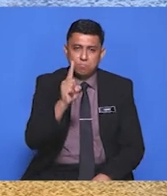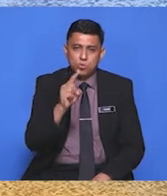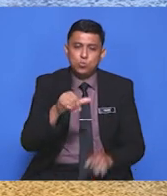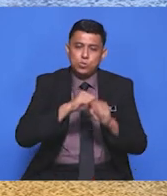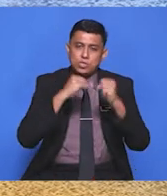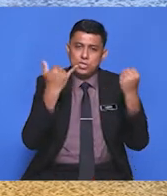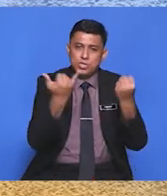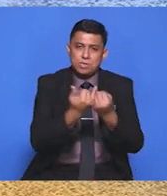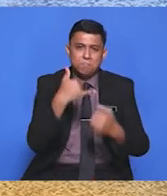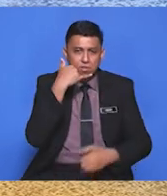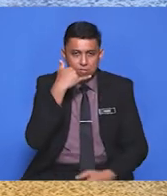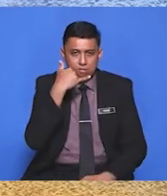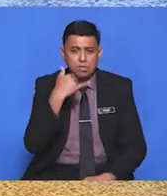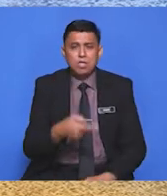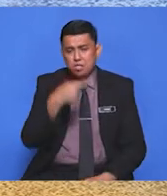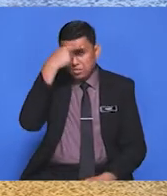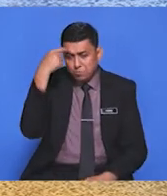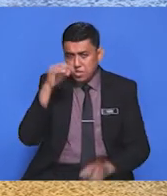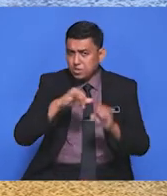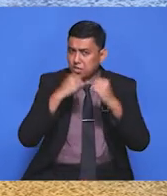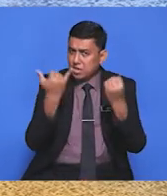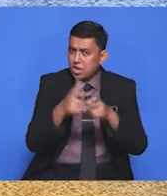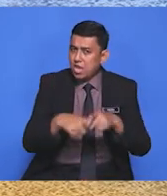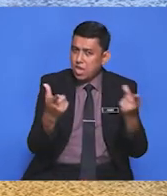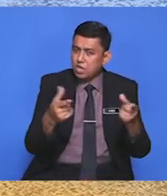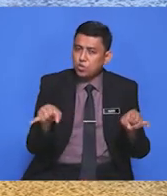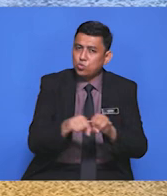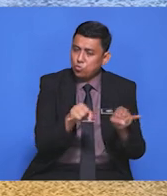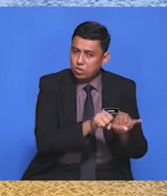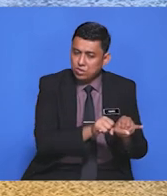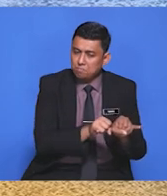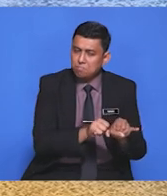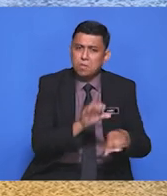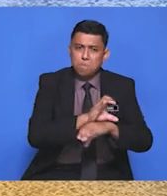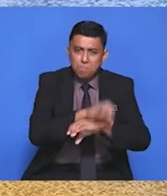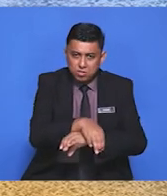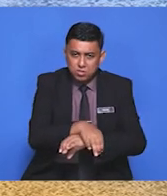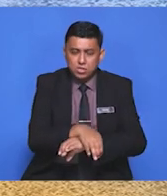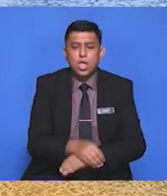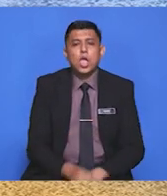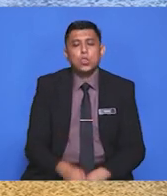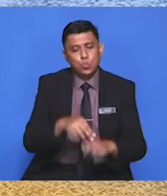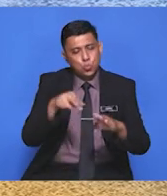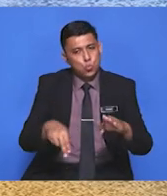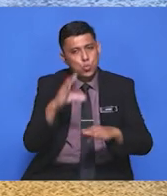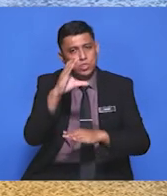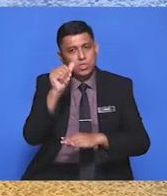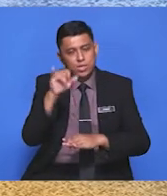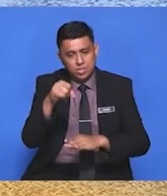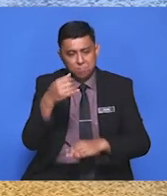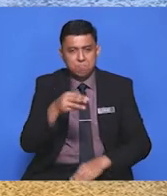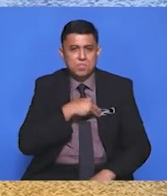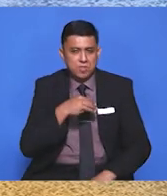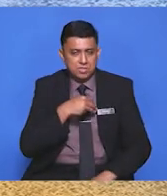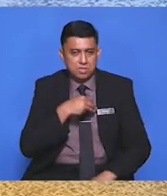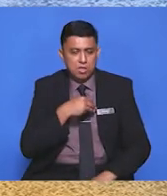telekomunikasi menyebabkan syarikat-syarikat lain juga terpaksa menurunkan cas masing-masing, mengelakkan